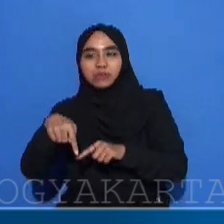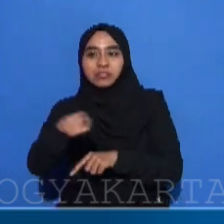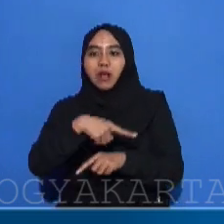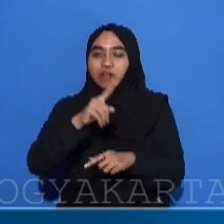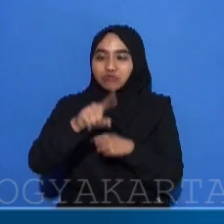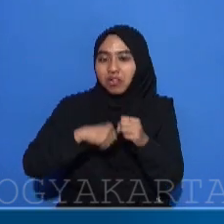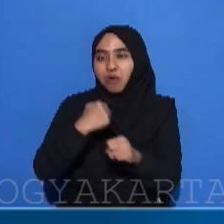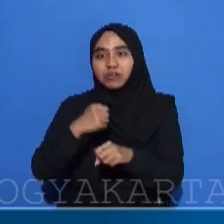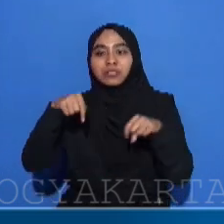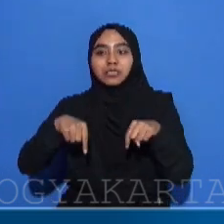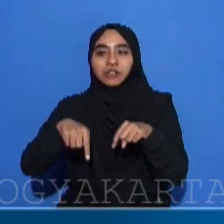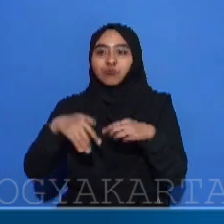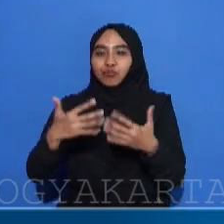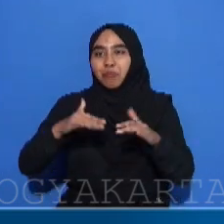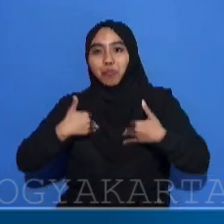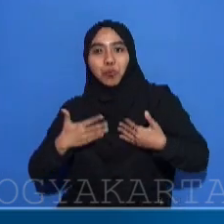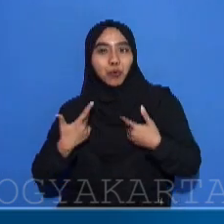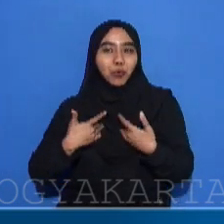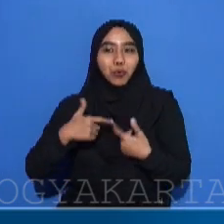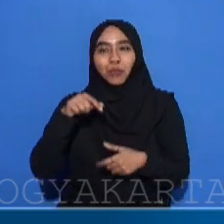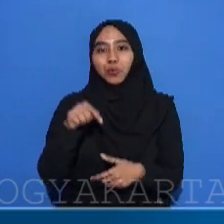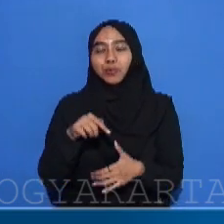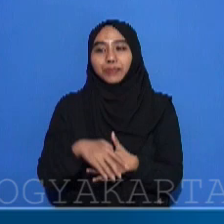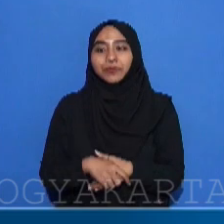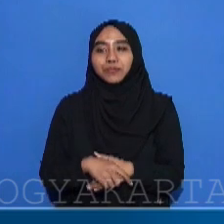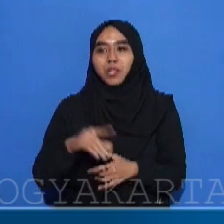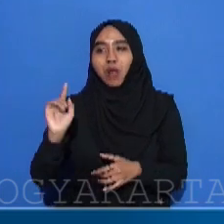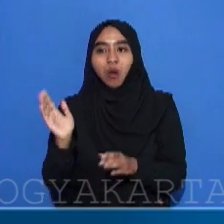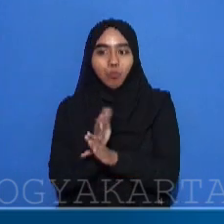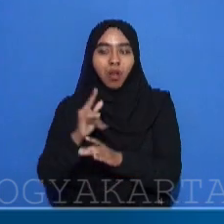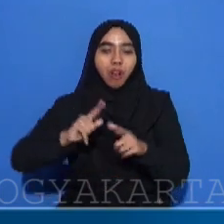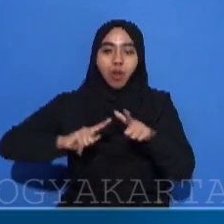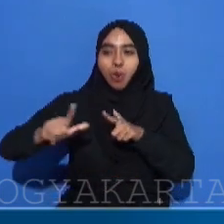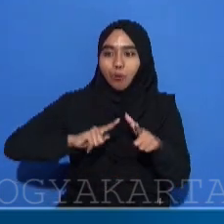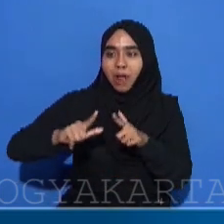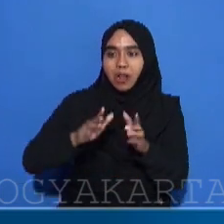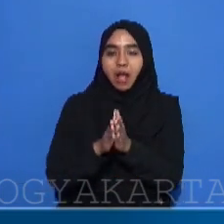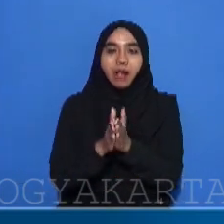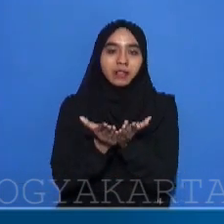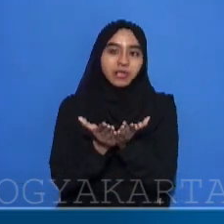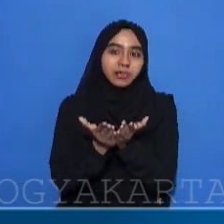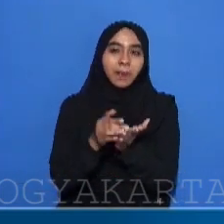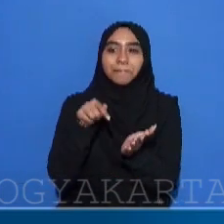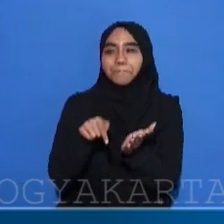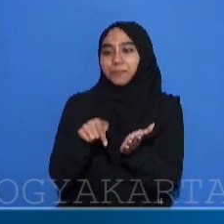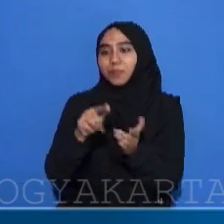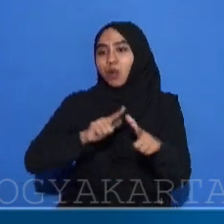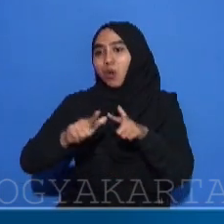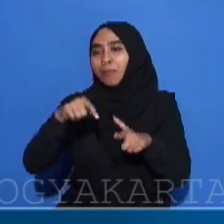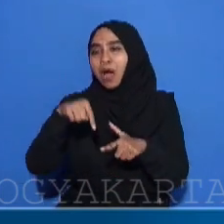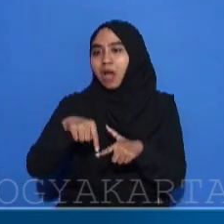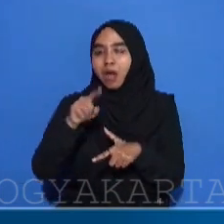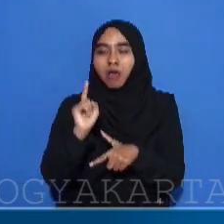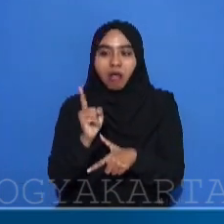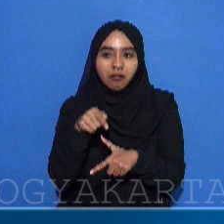ini berlangsung cukup meriah. Diawali dengan lomba cerdas cermat Alkitab, di mana pada lomba ini juga menjadi ajang